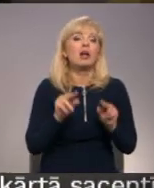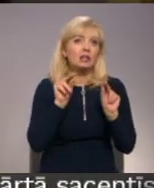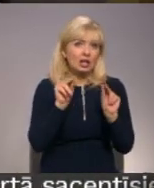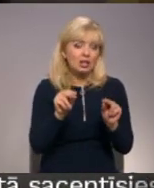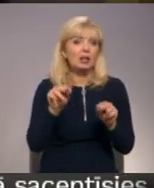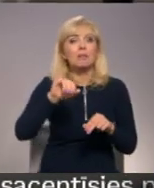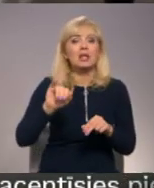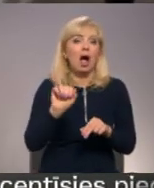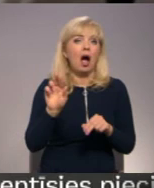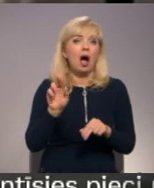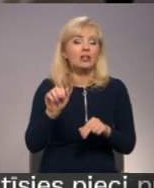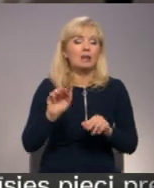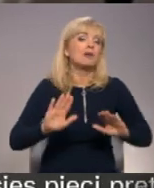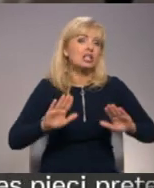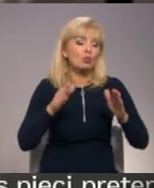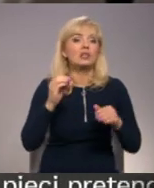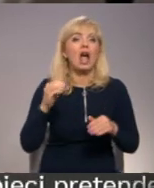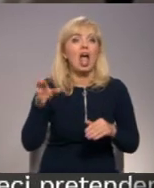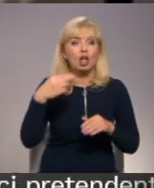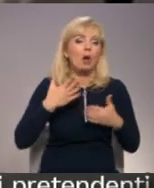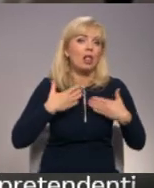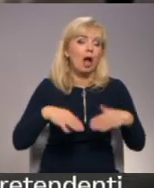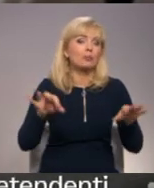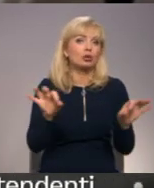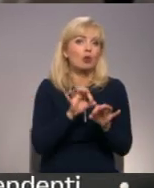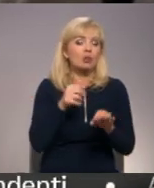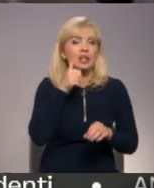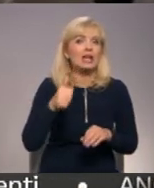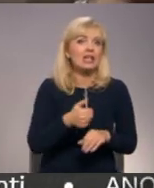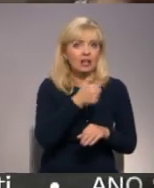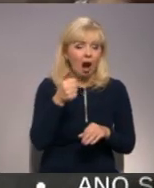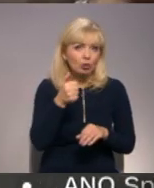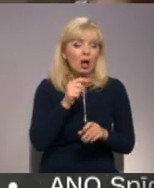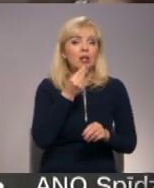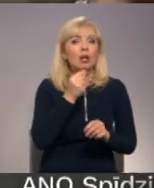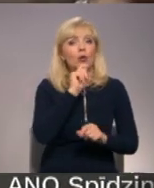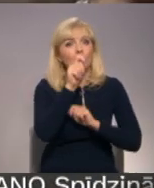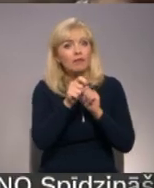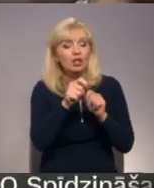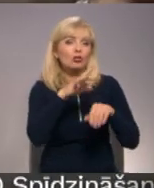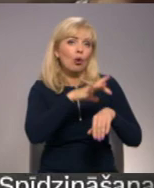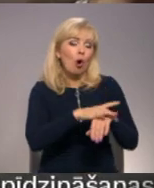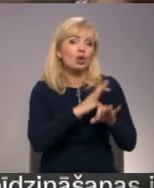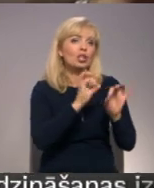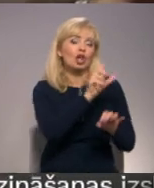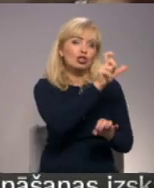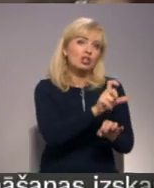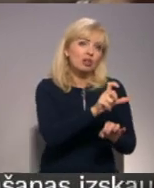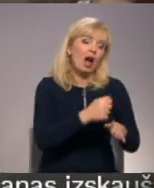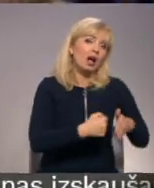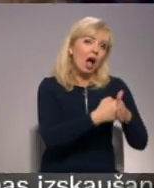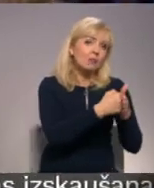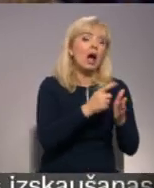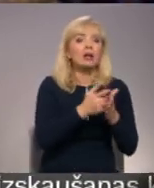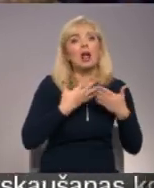Jānim viss izdosies. Ēdolē labdarības koncerts rīkoja gadu, ziedoto naudu novirzot gan konkrētu cilvēku atbalstam, gan labdarības